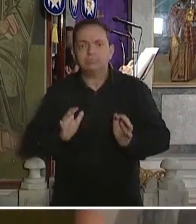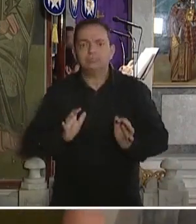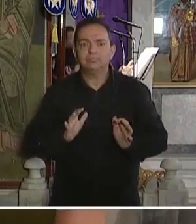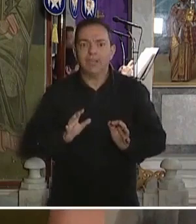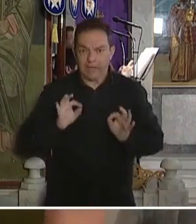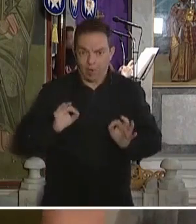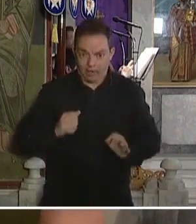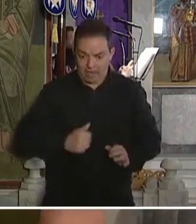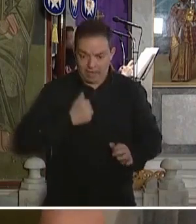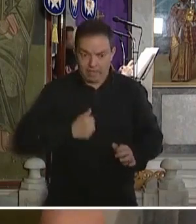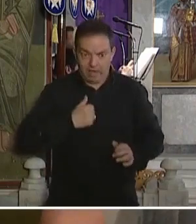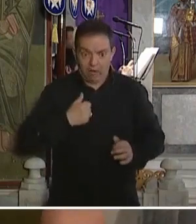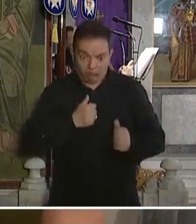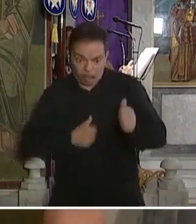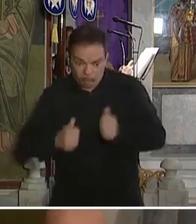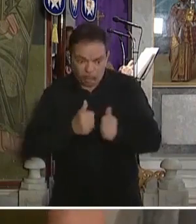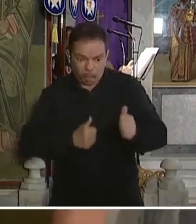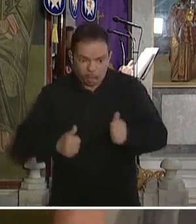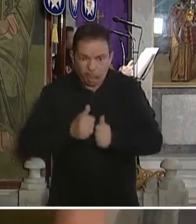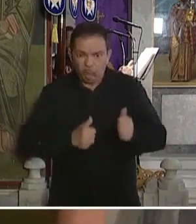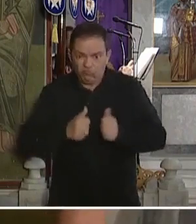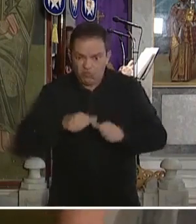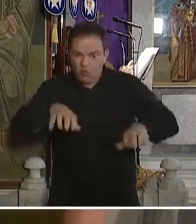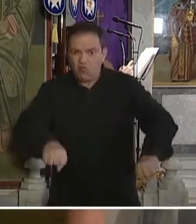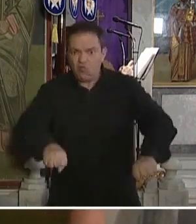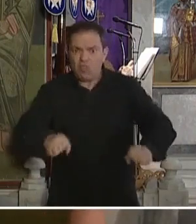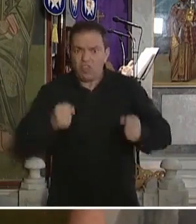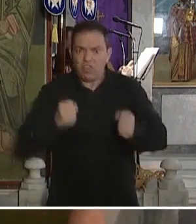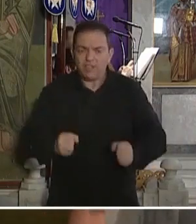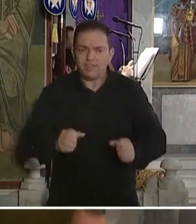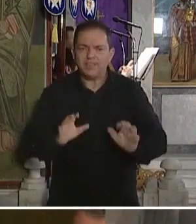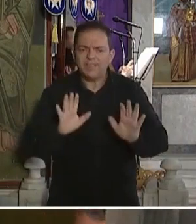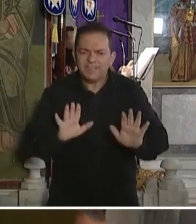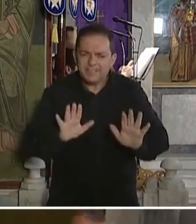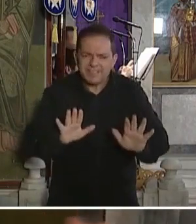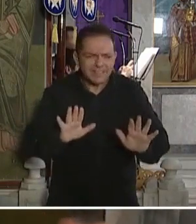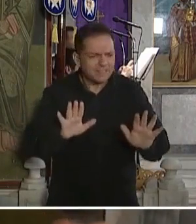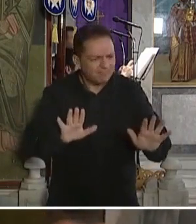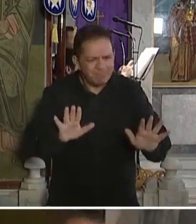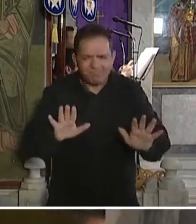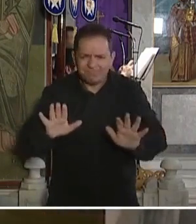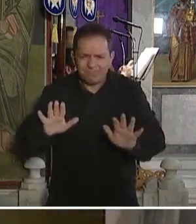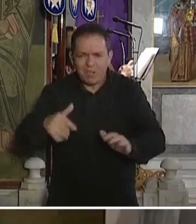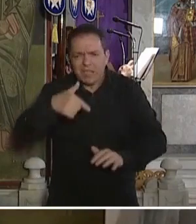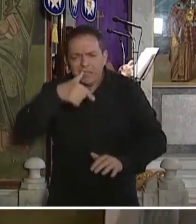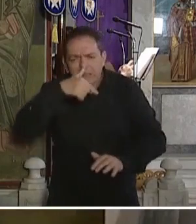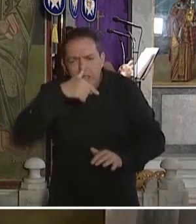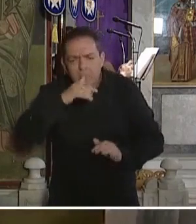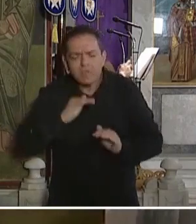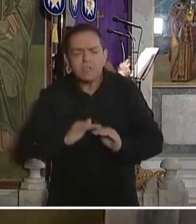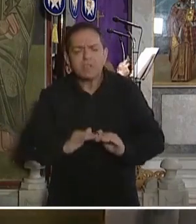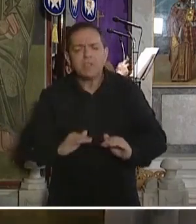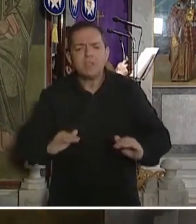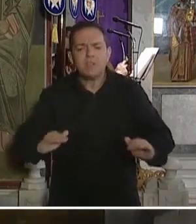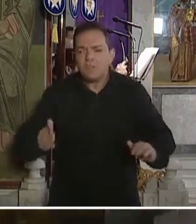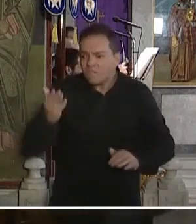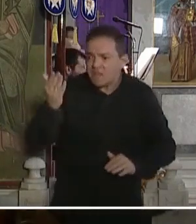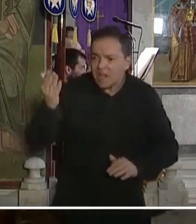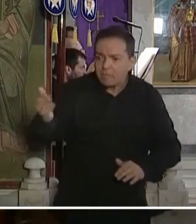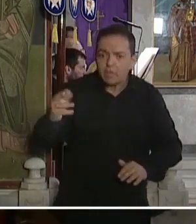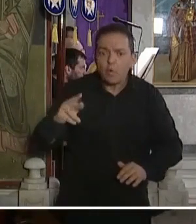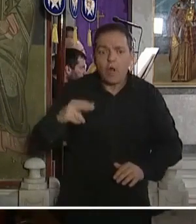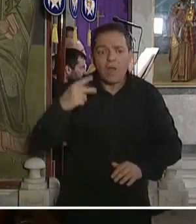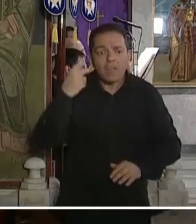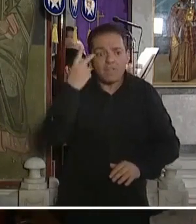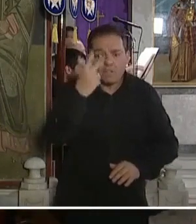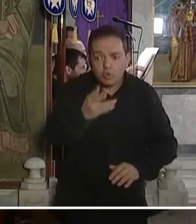μας, είναι να τσακώνομαστε ποιος θα είναι πρώτος. Ταπεινωθείτε, λέει, και δέστε τον αδελφό σας σαν να